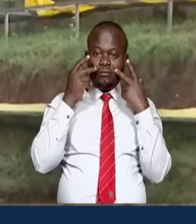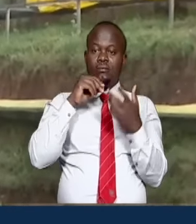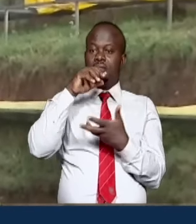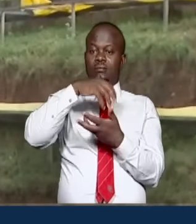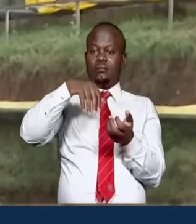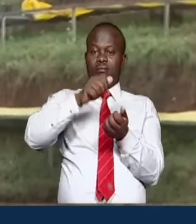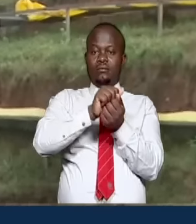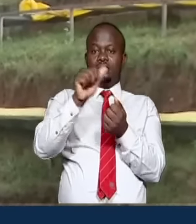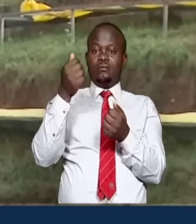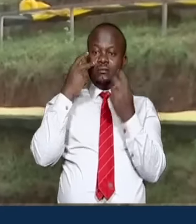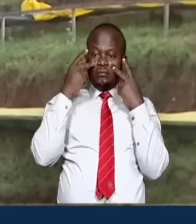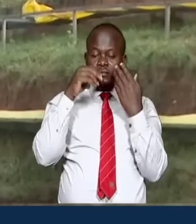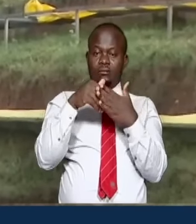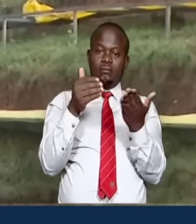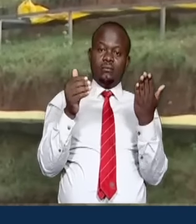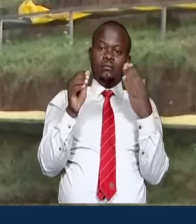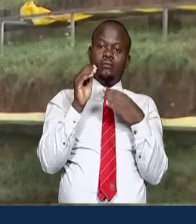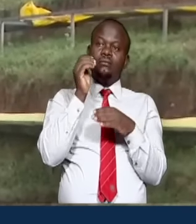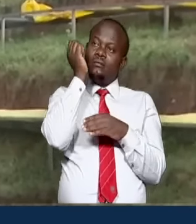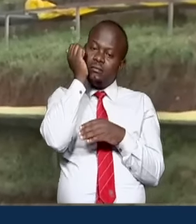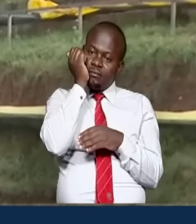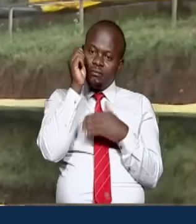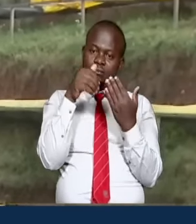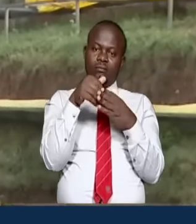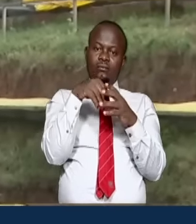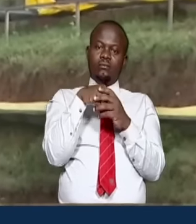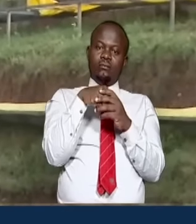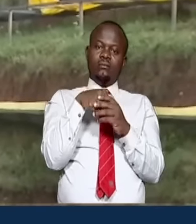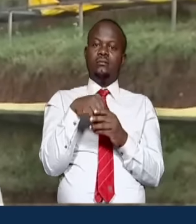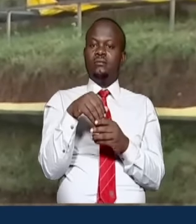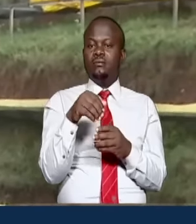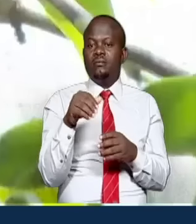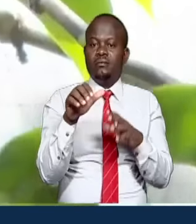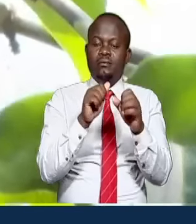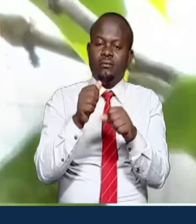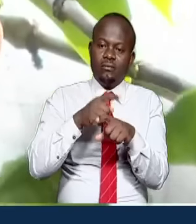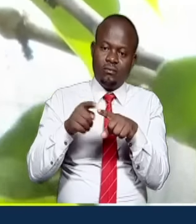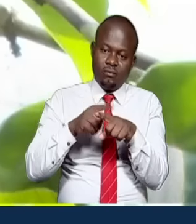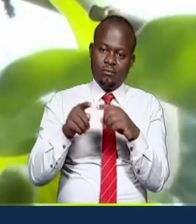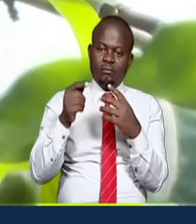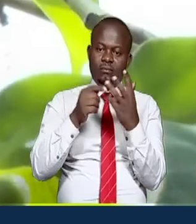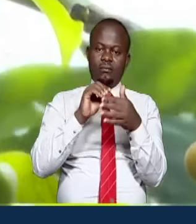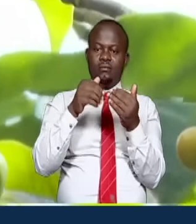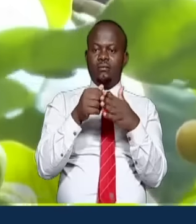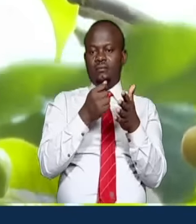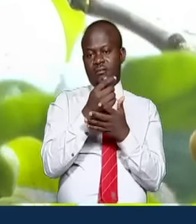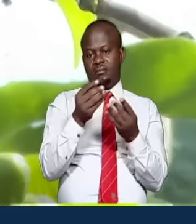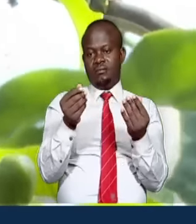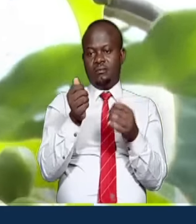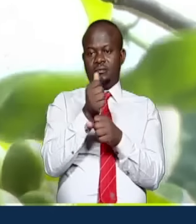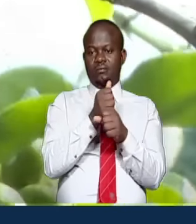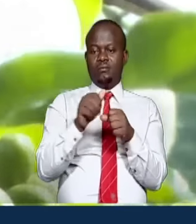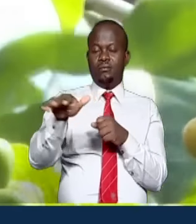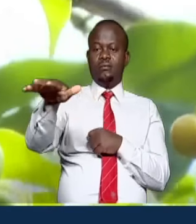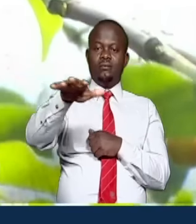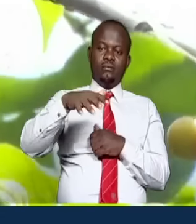n'iyindi myaka. Ahandi usanga barajya bafata ibishyimbo bagashyiramo ikawa, bagafatamo ibijumba bagashyiramo ikawa, ibyo byose bifite ukuntu byangiza ikawa. Inyamasheke